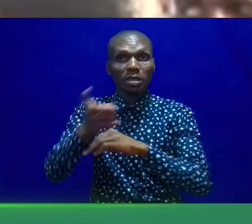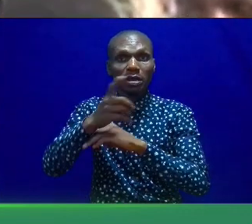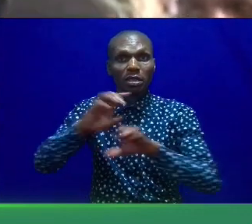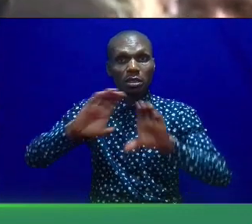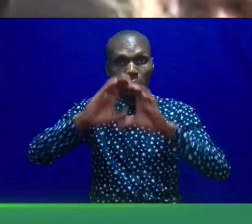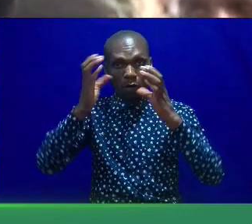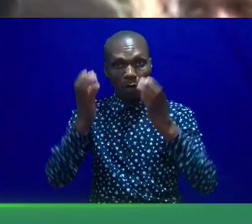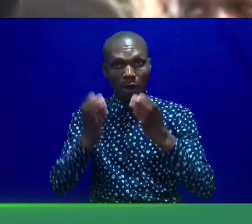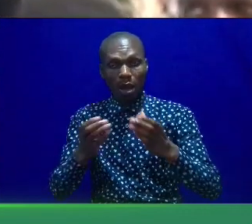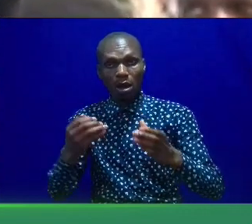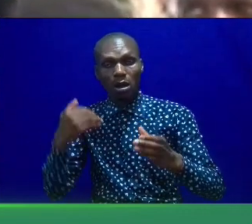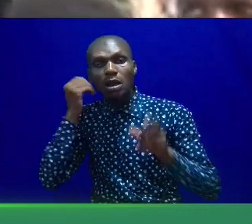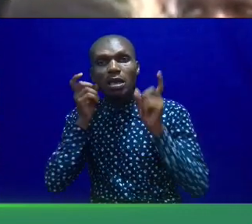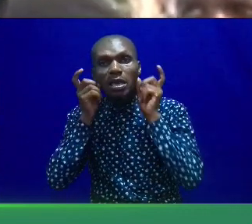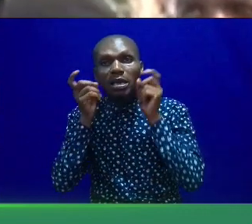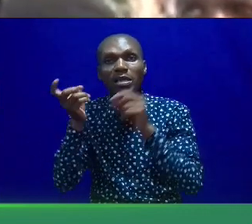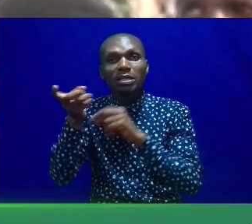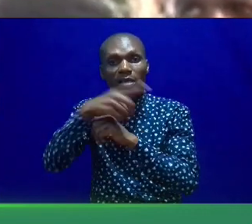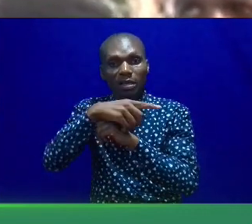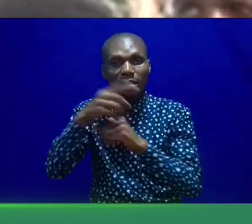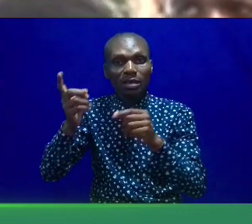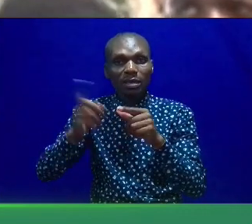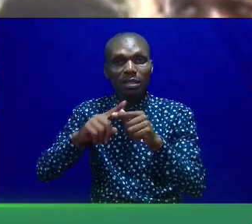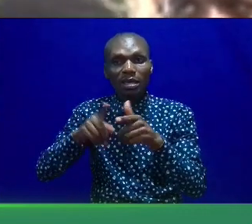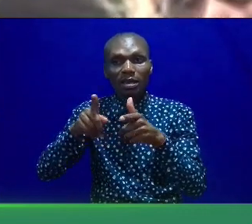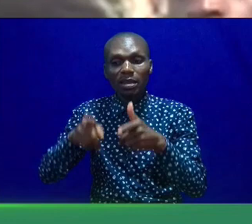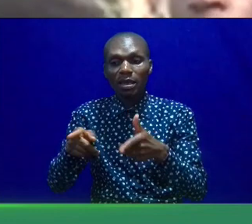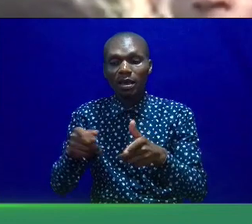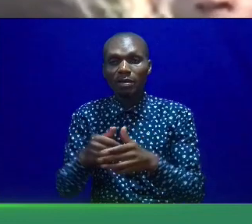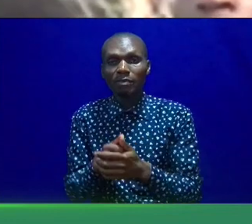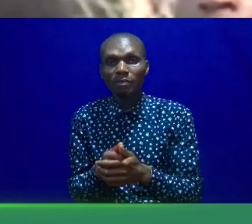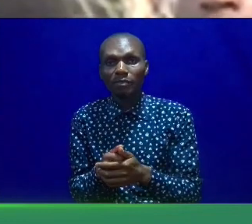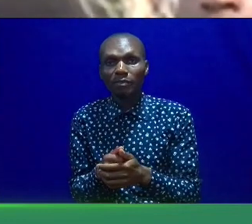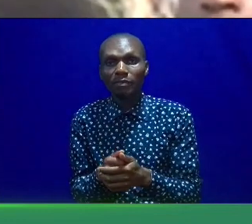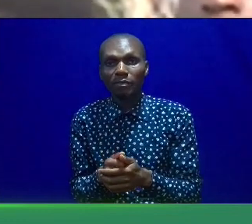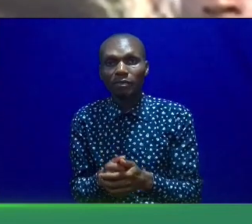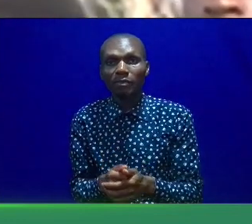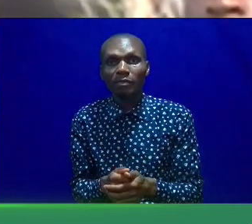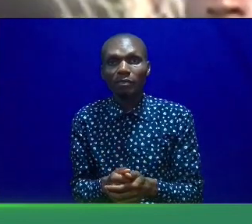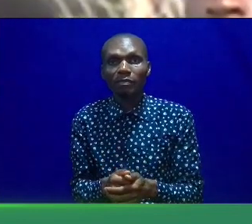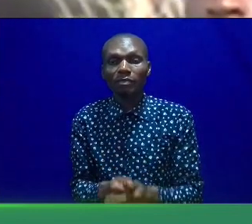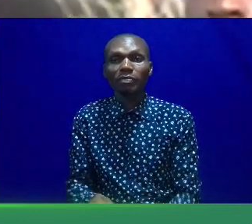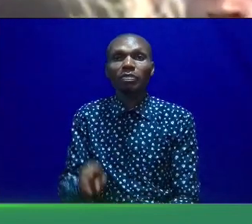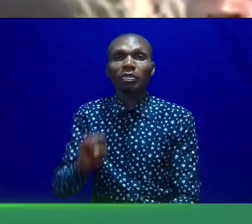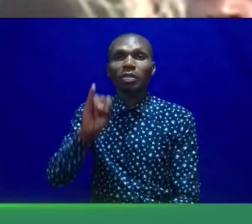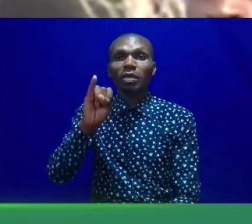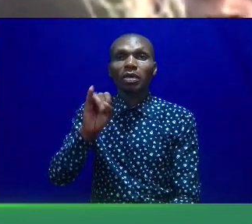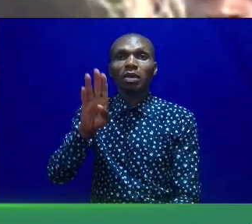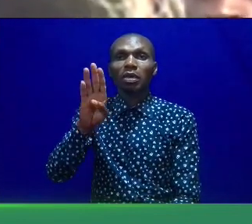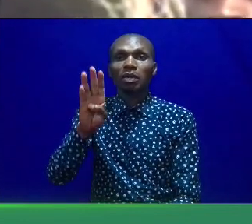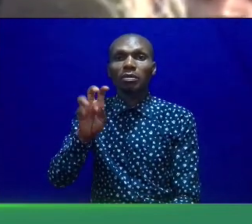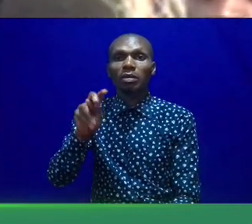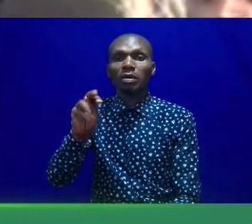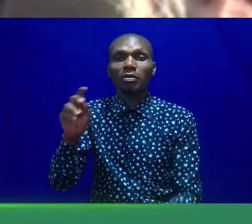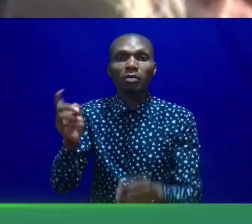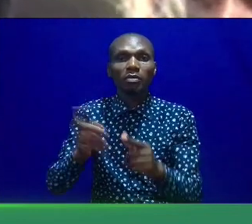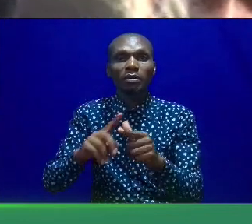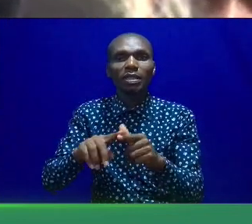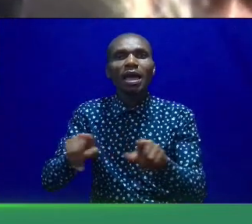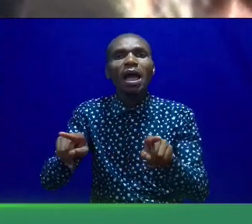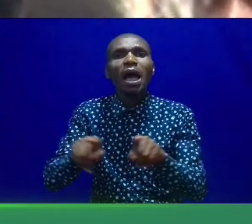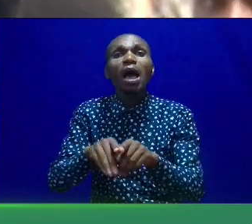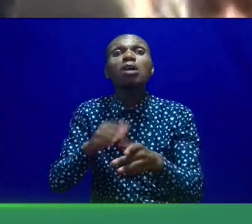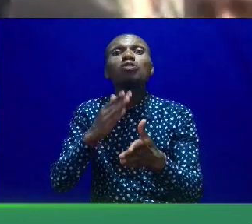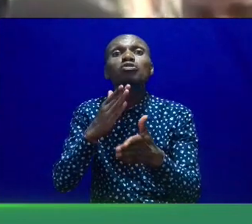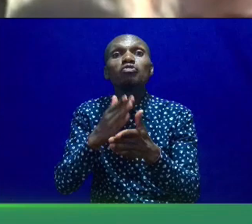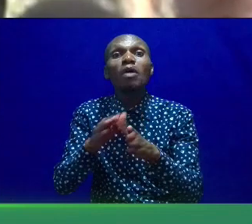ulimwenguni tukiwa katika uwanja wa Nyanturago Stadium katika eneo la bunge la Nyariba Richache. Kusema kweli kama